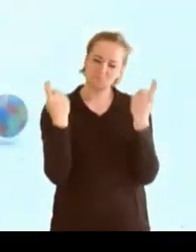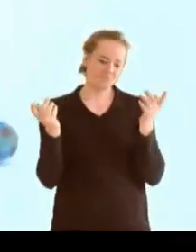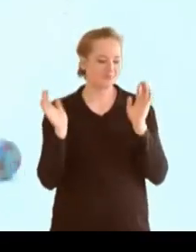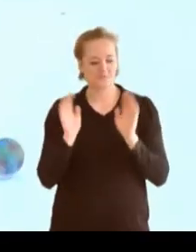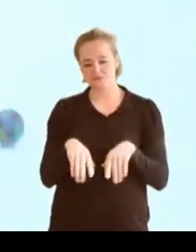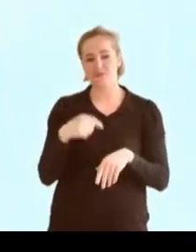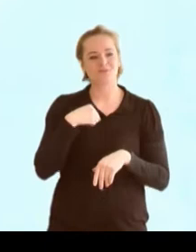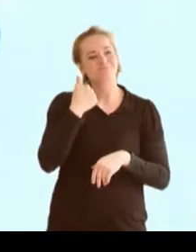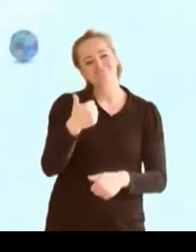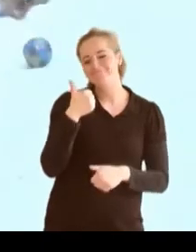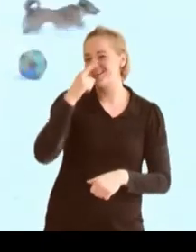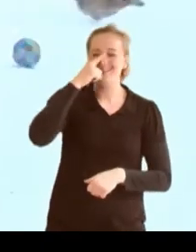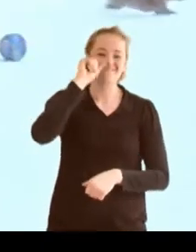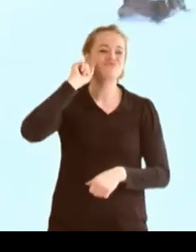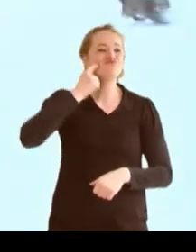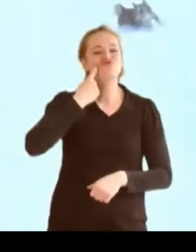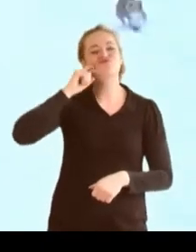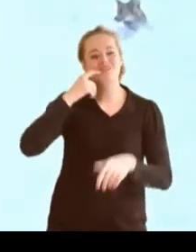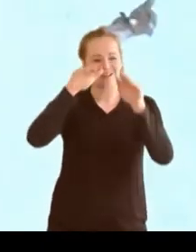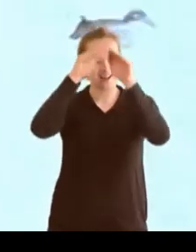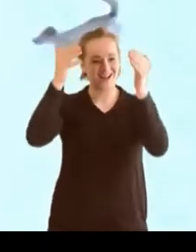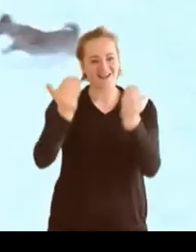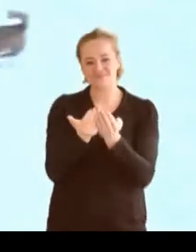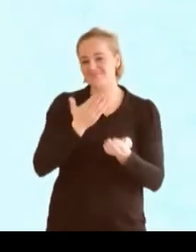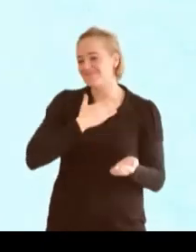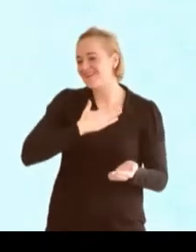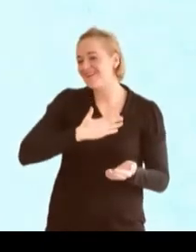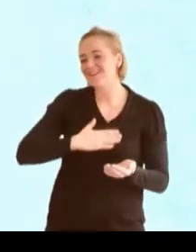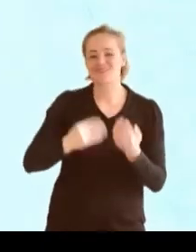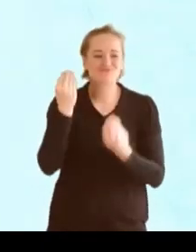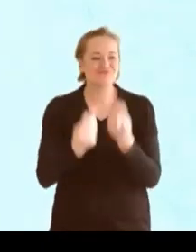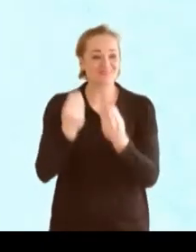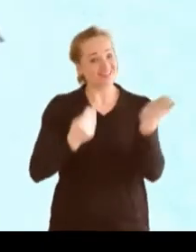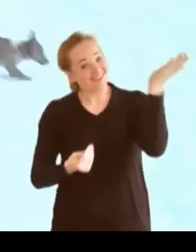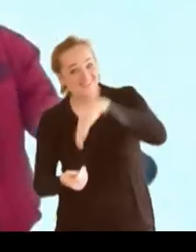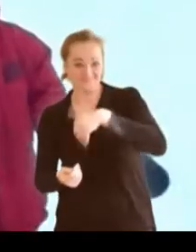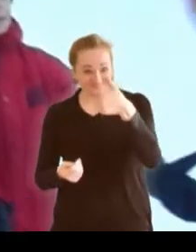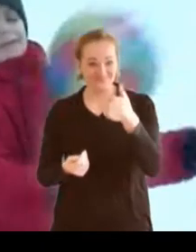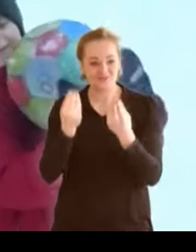Nežinau, aš esu linksmas šuniukas, man rūpi tik kamuliukas. Pažaiskime.